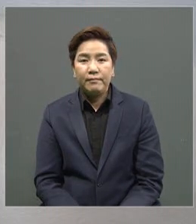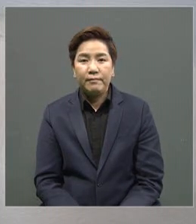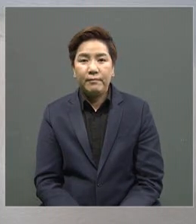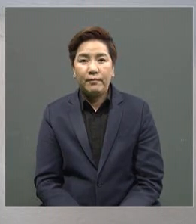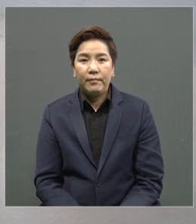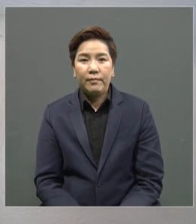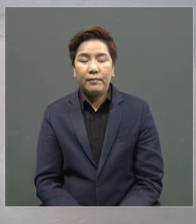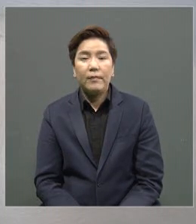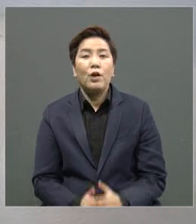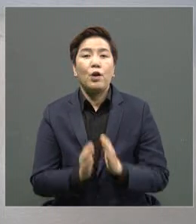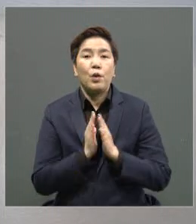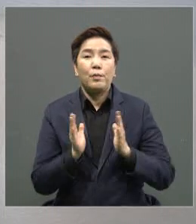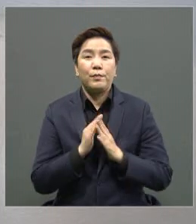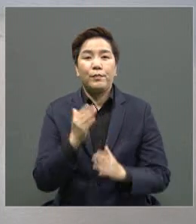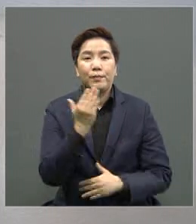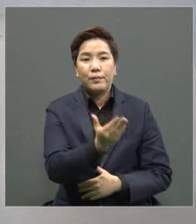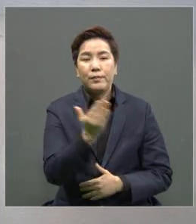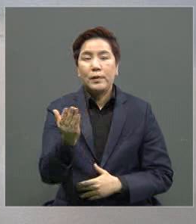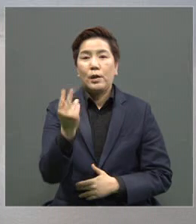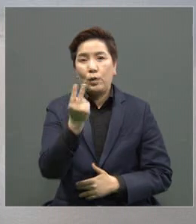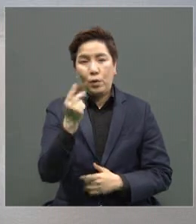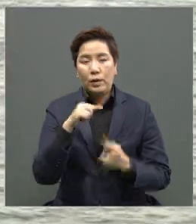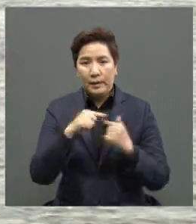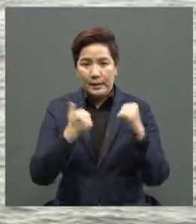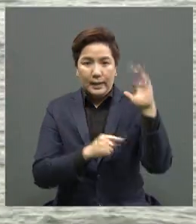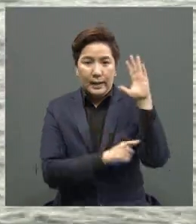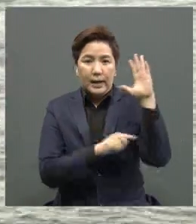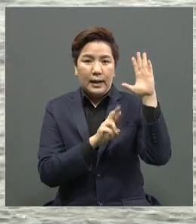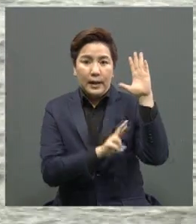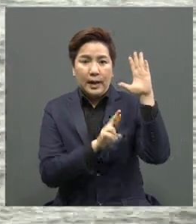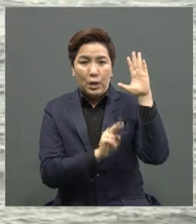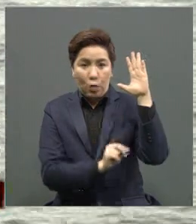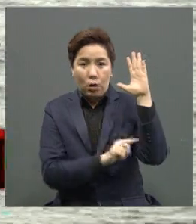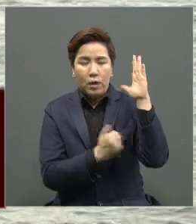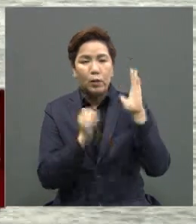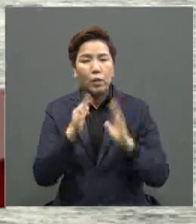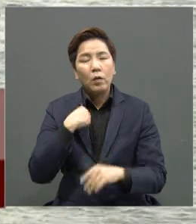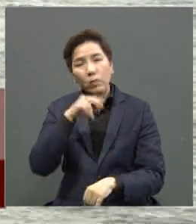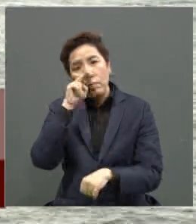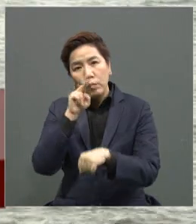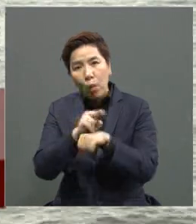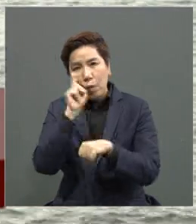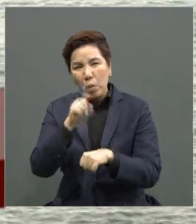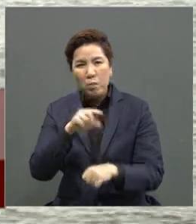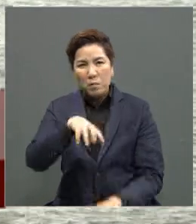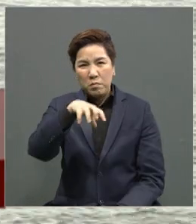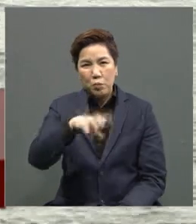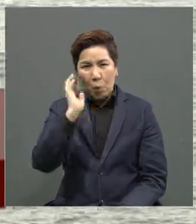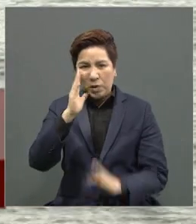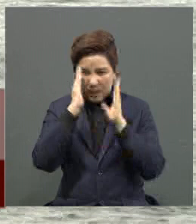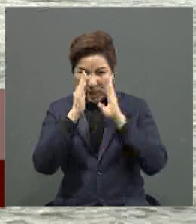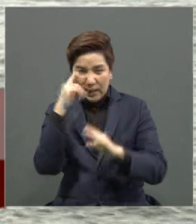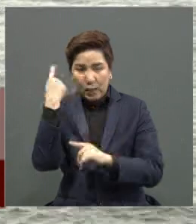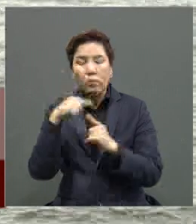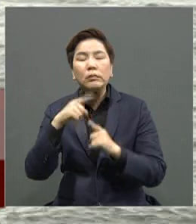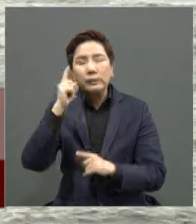ขอบคุณค่ะคุณขอบคุณค่ะพี่กิ๊กพี่พีคะจังหวัดระนองค่ะต้องบอกเขาว่าหลายคนอาจจะมองว่าต้องเป็นจังหวัดที่ตั้งใจมาเที่ยวซึ่งก็เป็